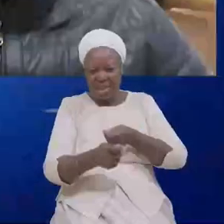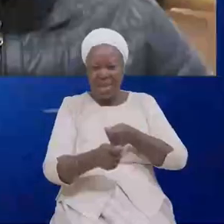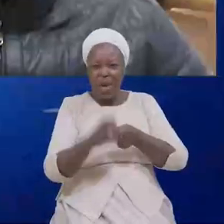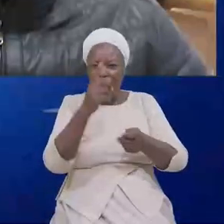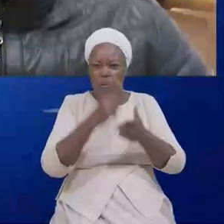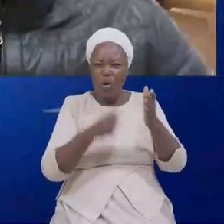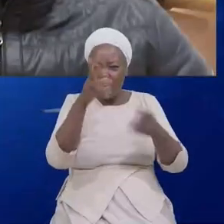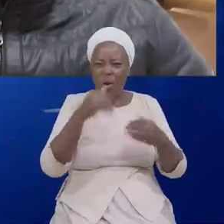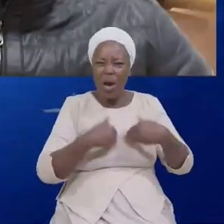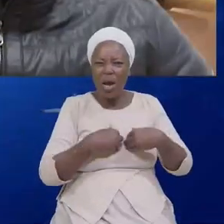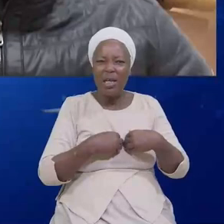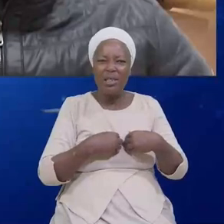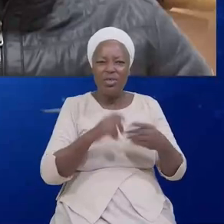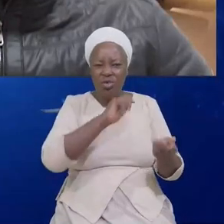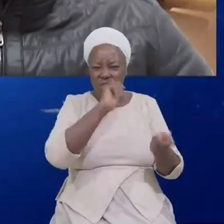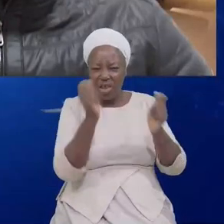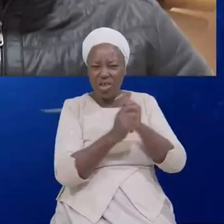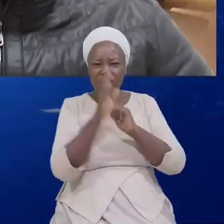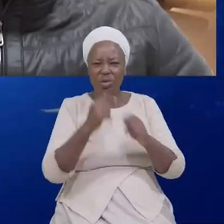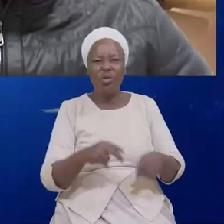ta nature.